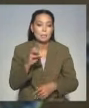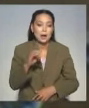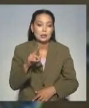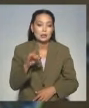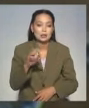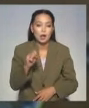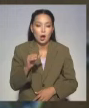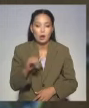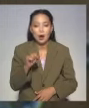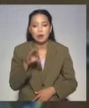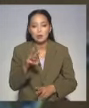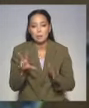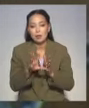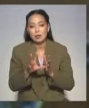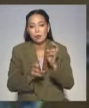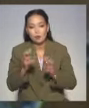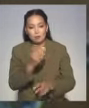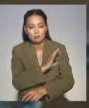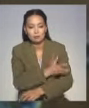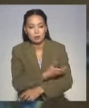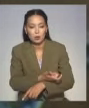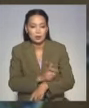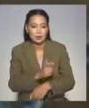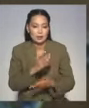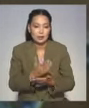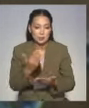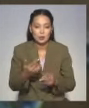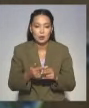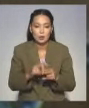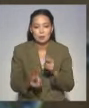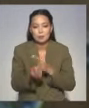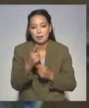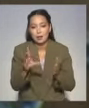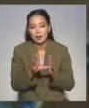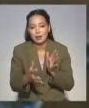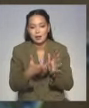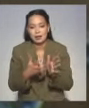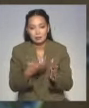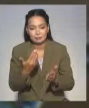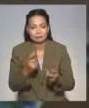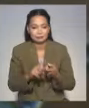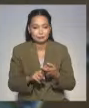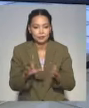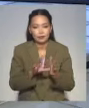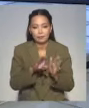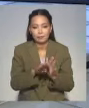комбинатында қуаты 140 мегаватт болатын. Номері бірінші блоктың өшірілуінен туындаған электр тапшылығымен байланысты.